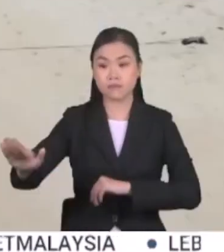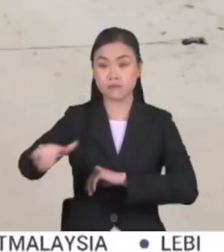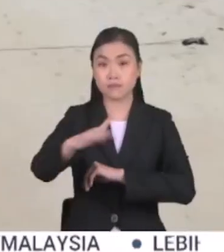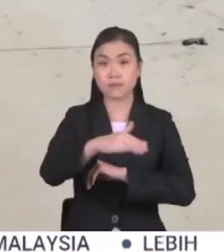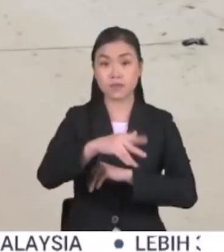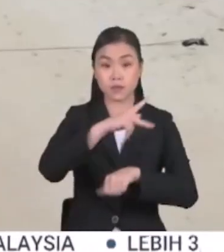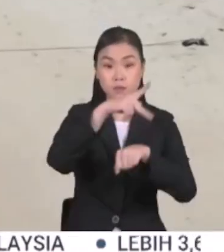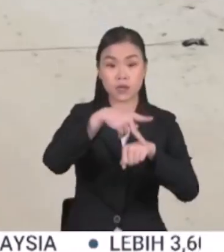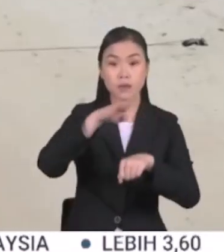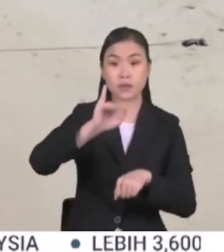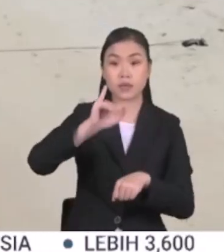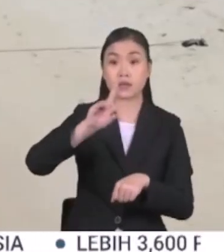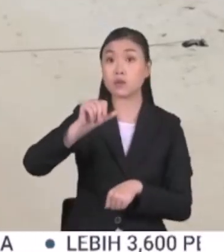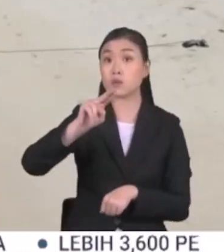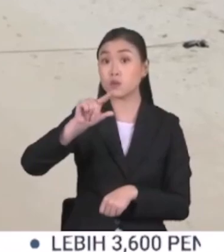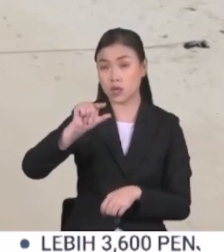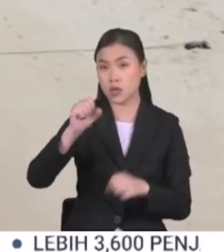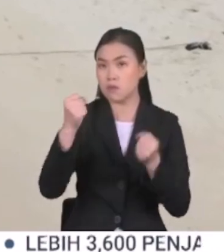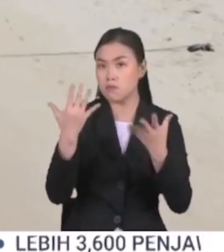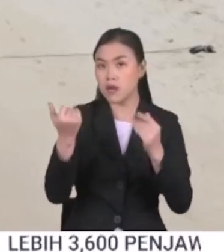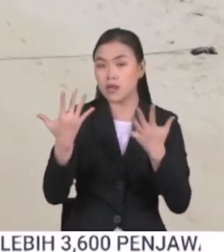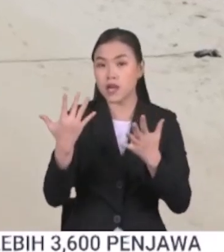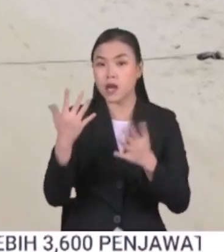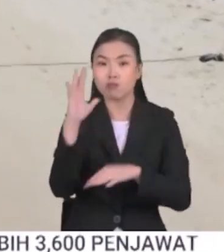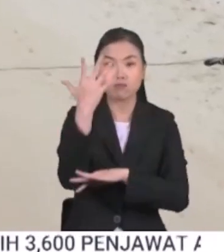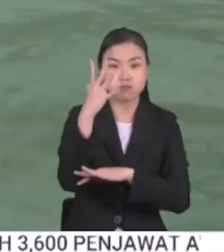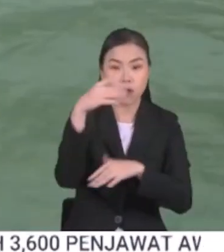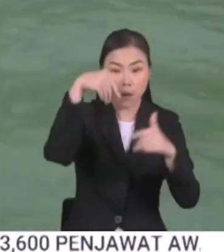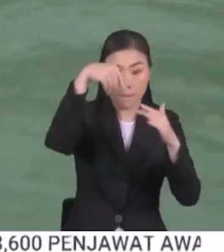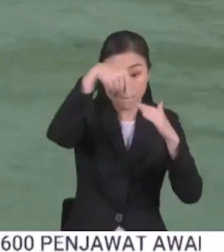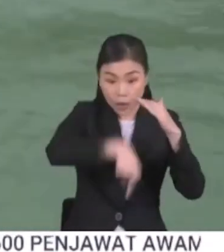Perairan Pulau Bidong yang kaya dengan terumbu karang memiliki